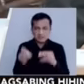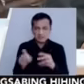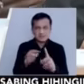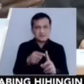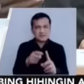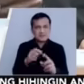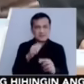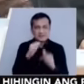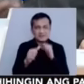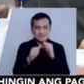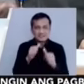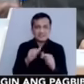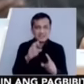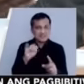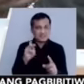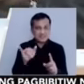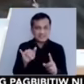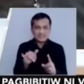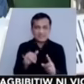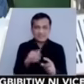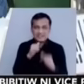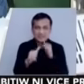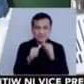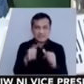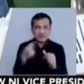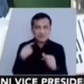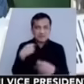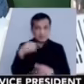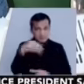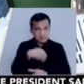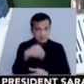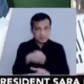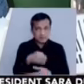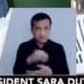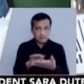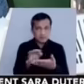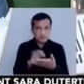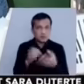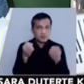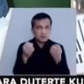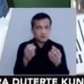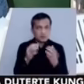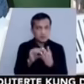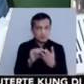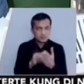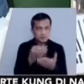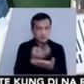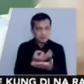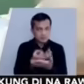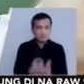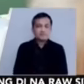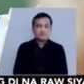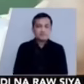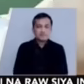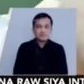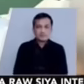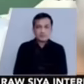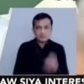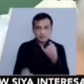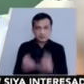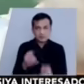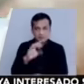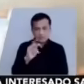itinanggi rin nito na meron siyaang mga bank account na may daanang milyong pisong laman sa huli pumirma si kalay sa